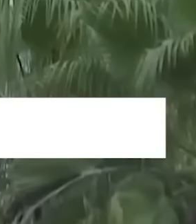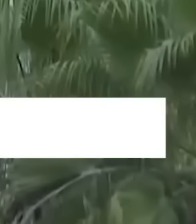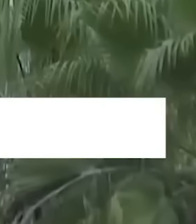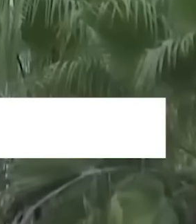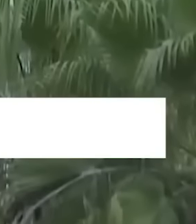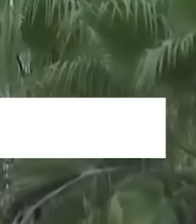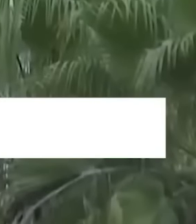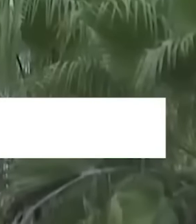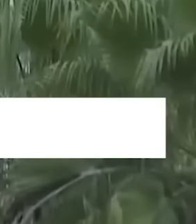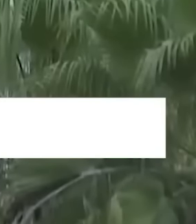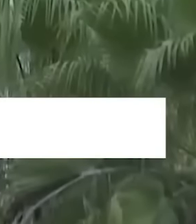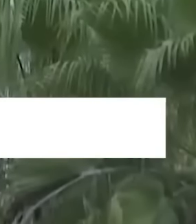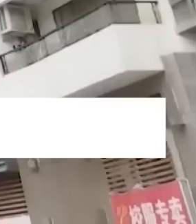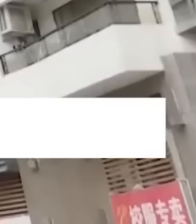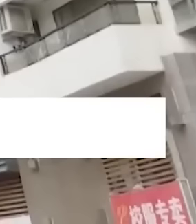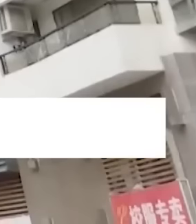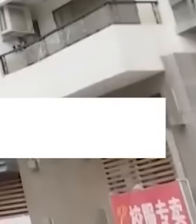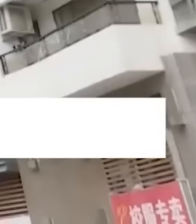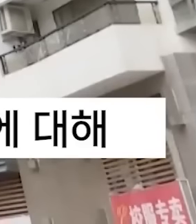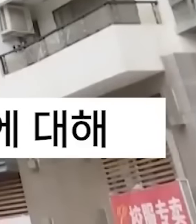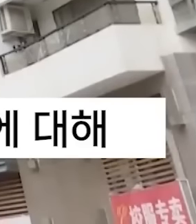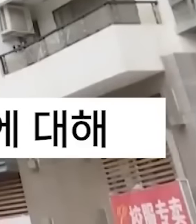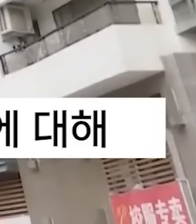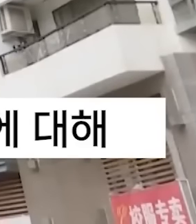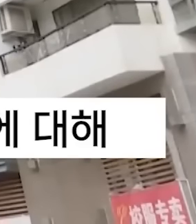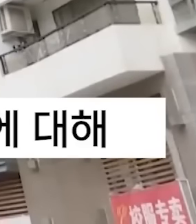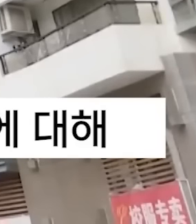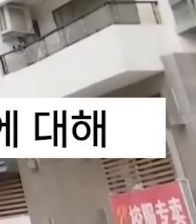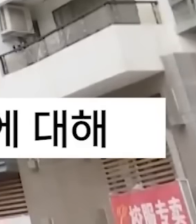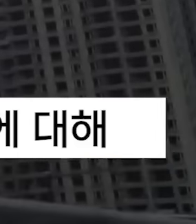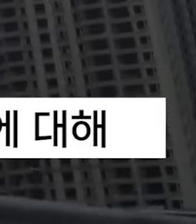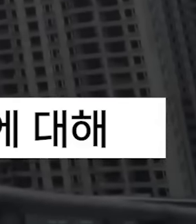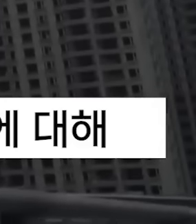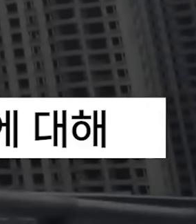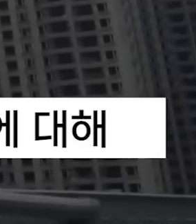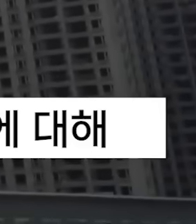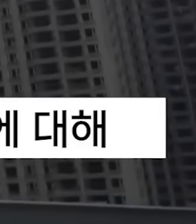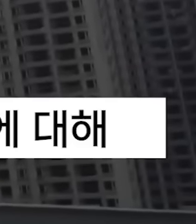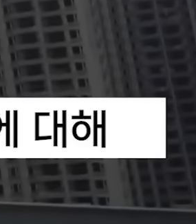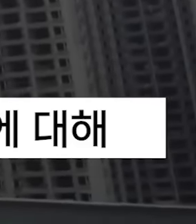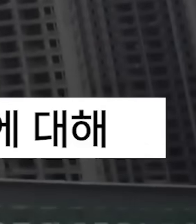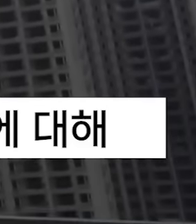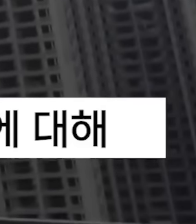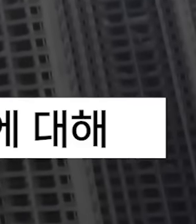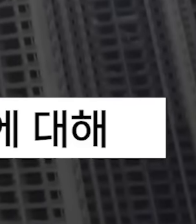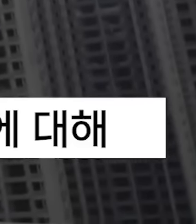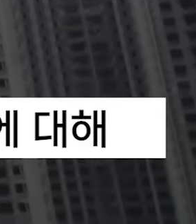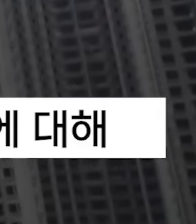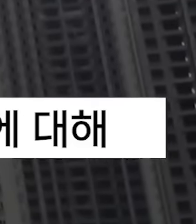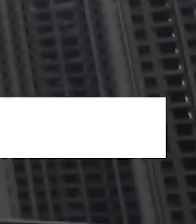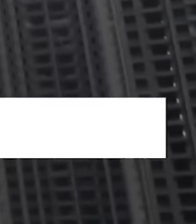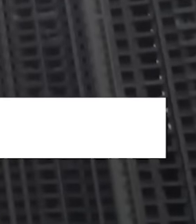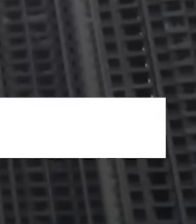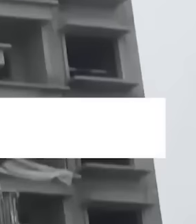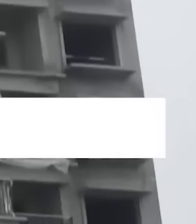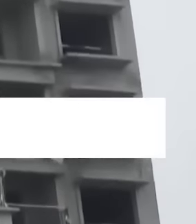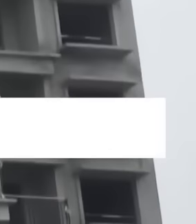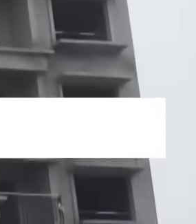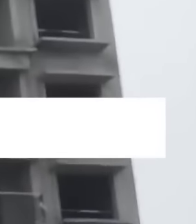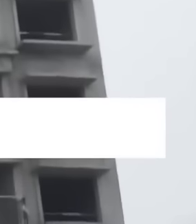변화를 모색해야 한다고 주장했습니다 통계를 담당했던 전직 고의 관료가 중국 부동산 시장 상황에 대해